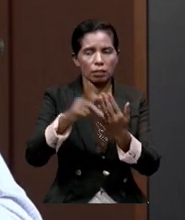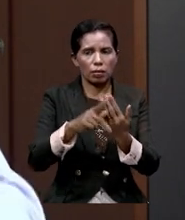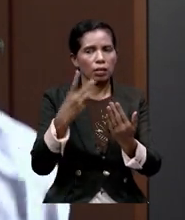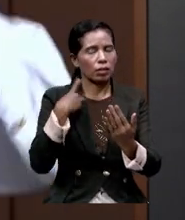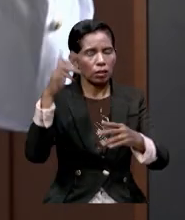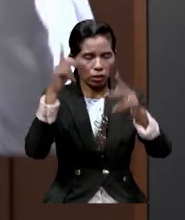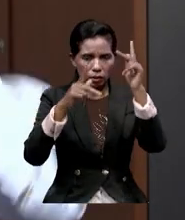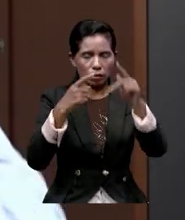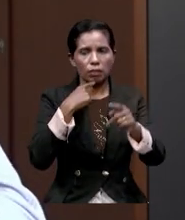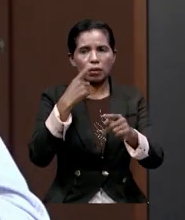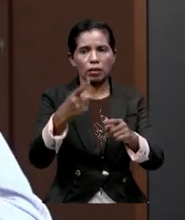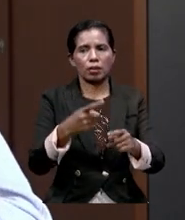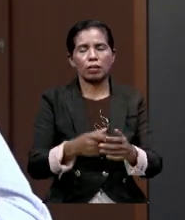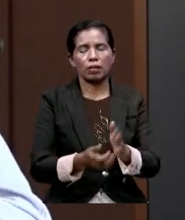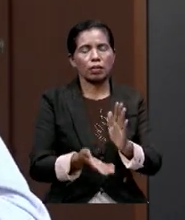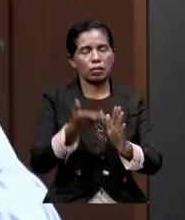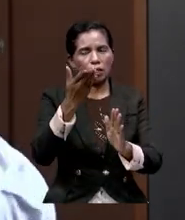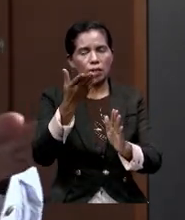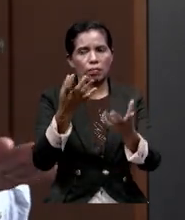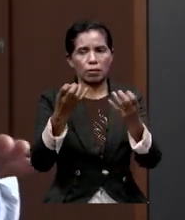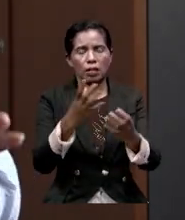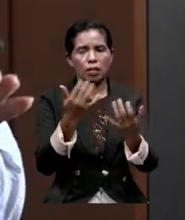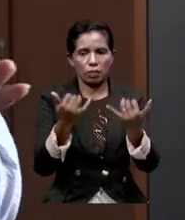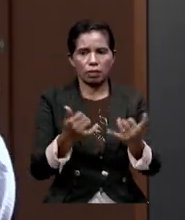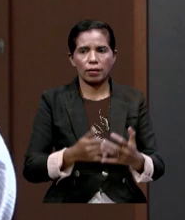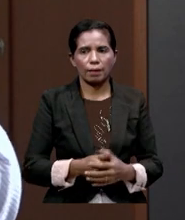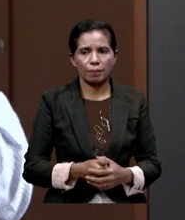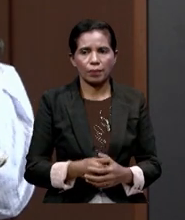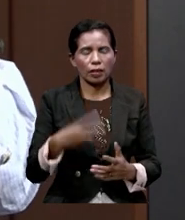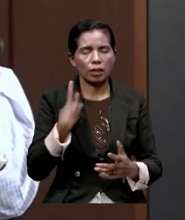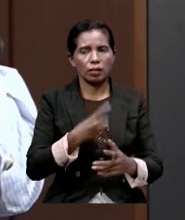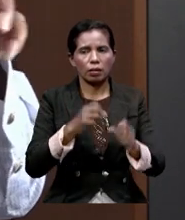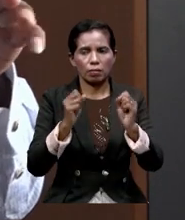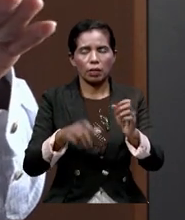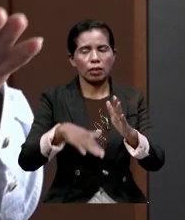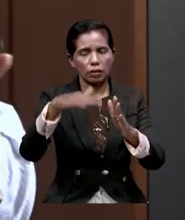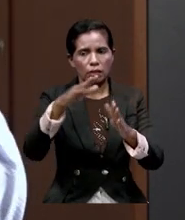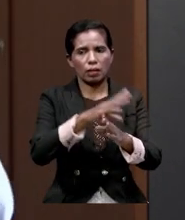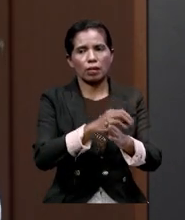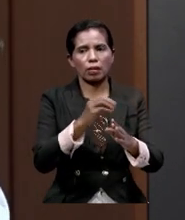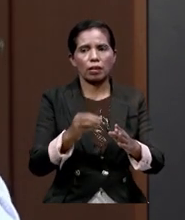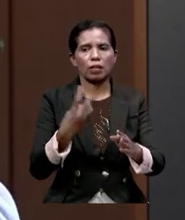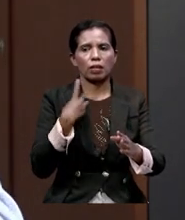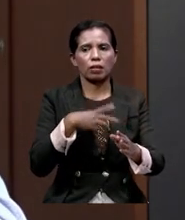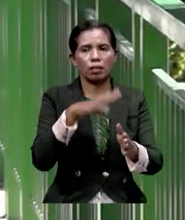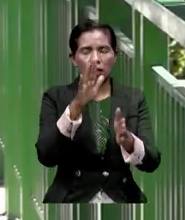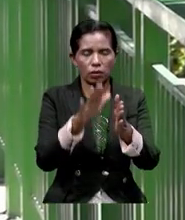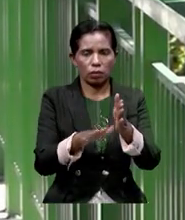kaju ne kita bela dehan makasos mas agora kita bela dehan bela saya mas kita bela hanehan